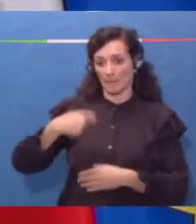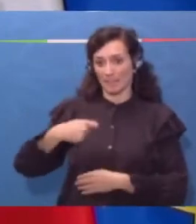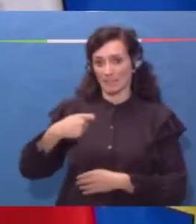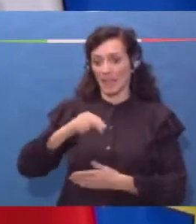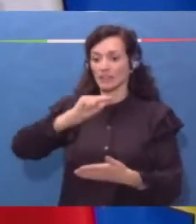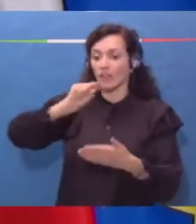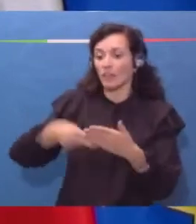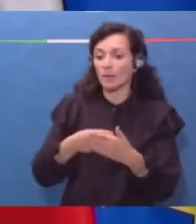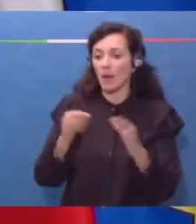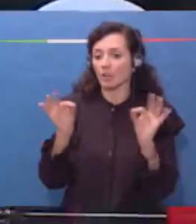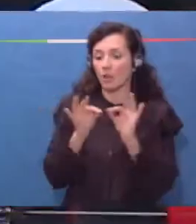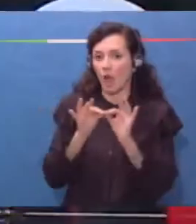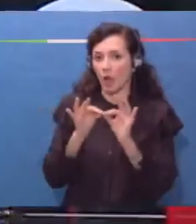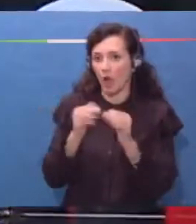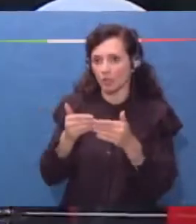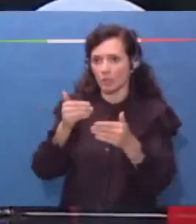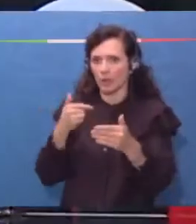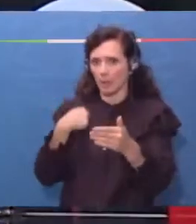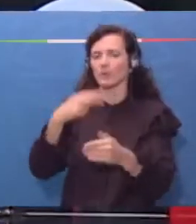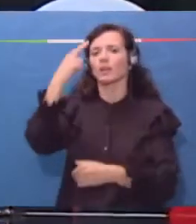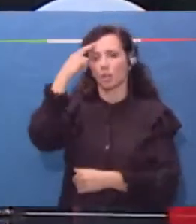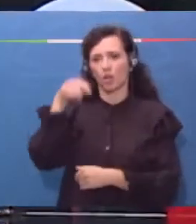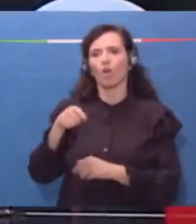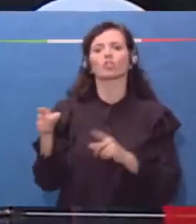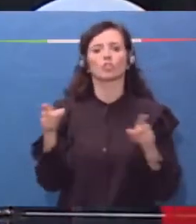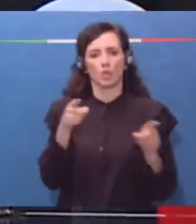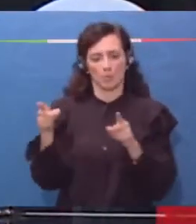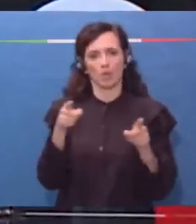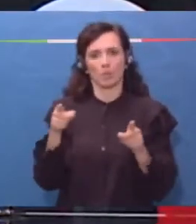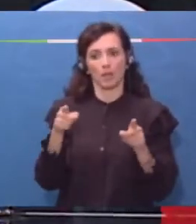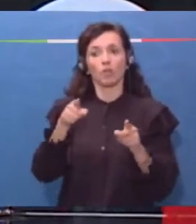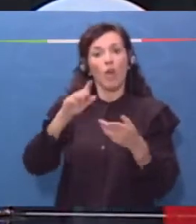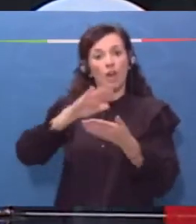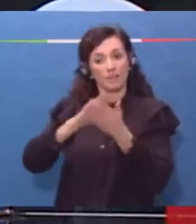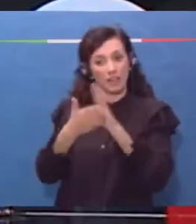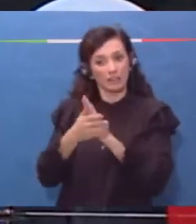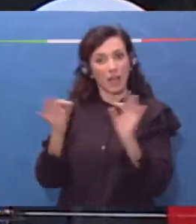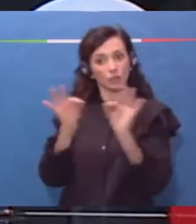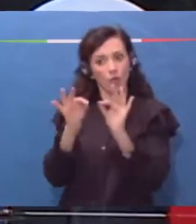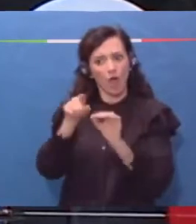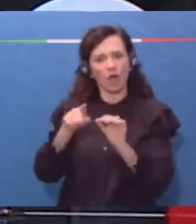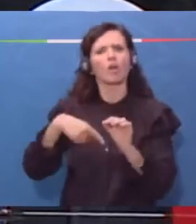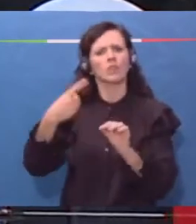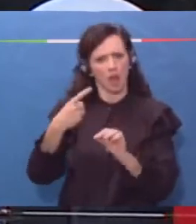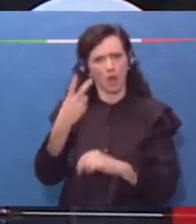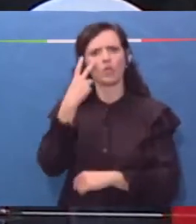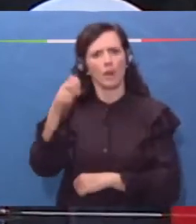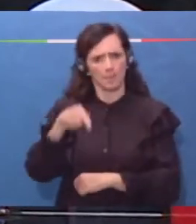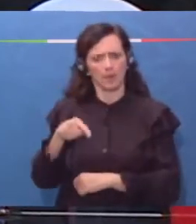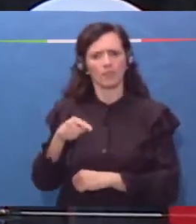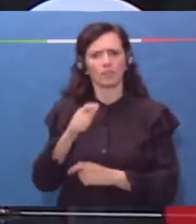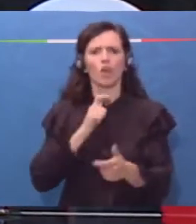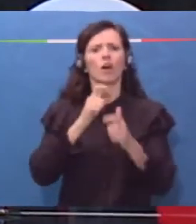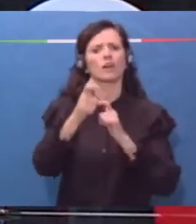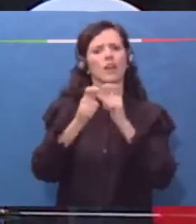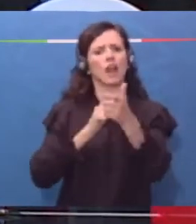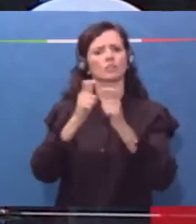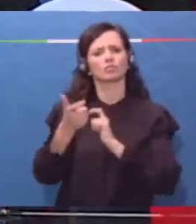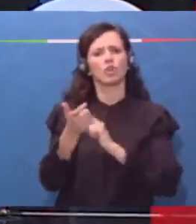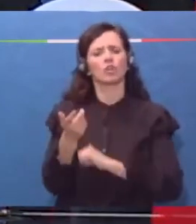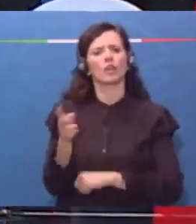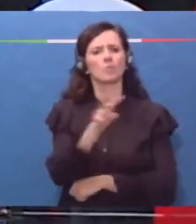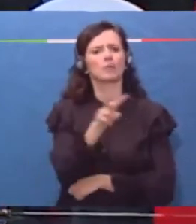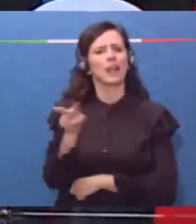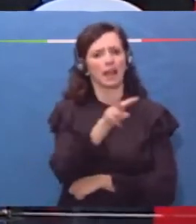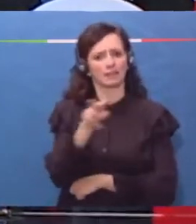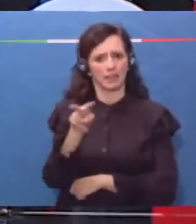Touquet, che ancora sono in vigore oggi nella relazione bilaterale in materia di questioni migratorie.